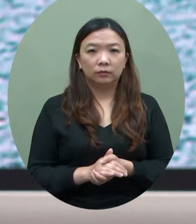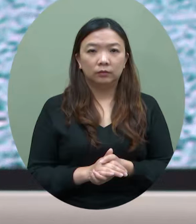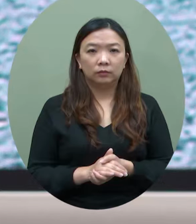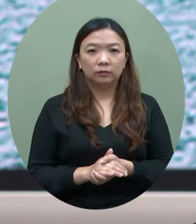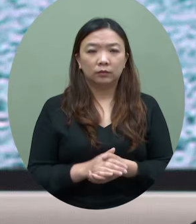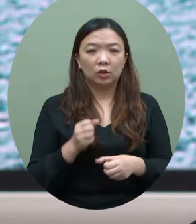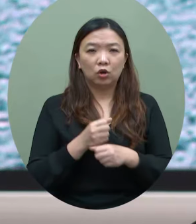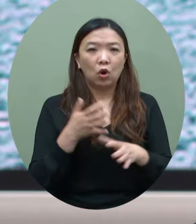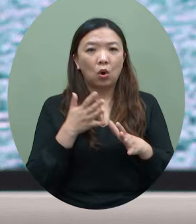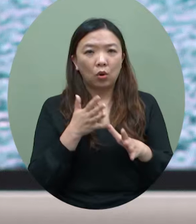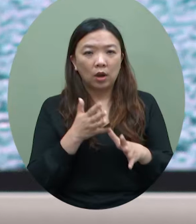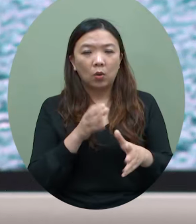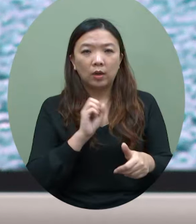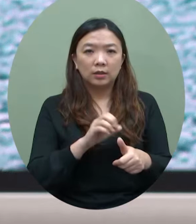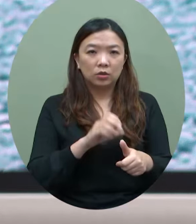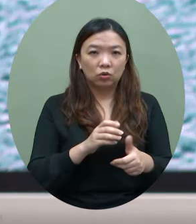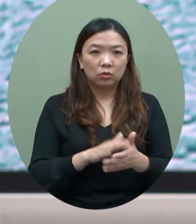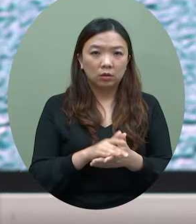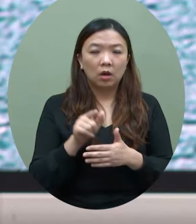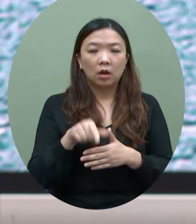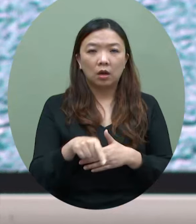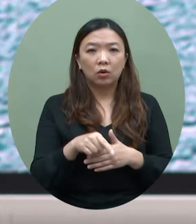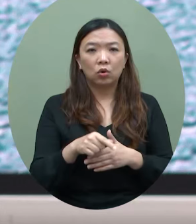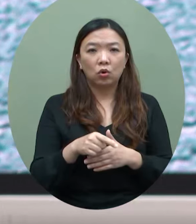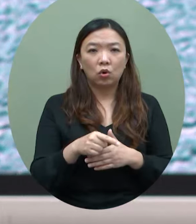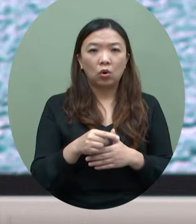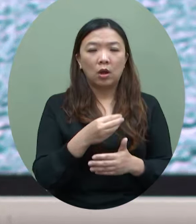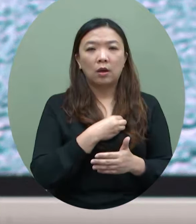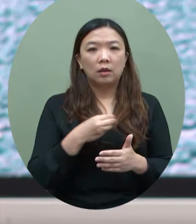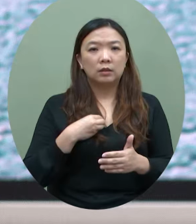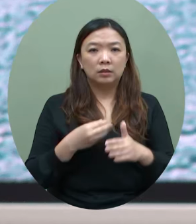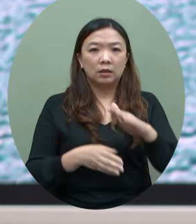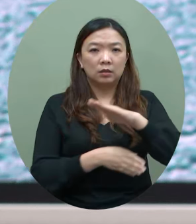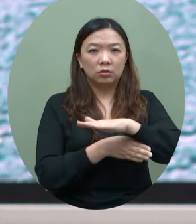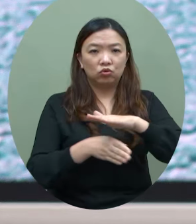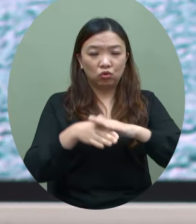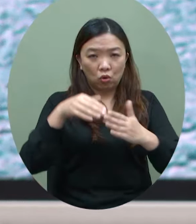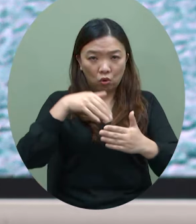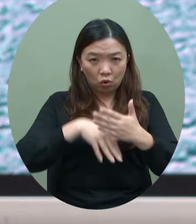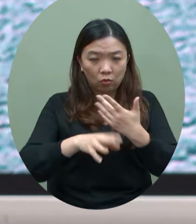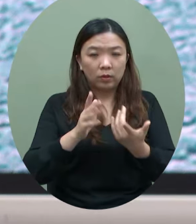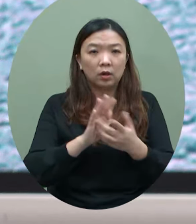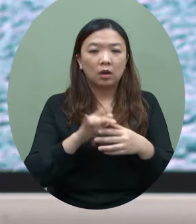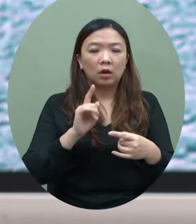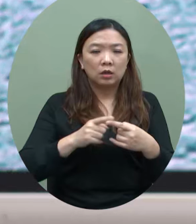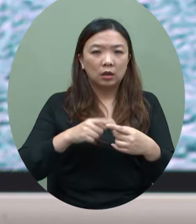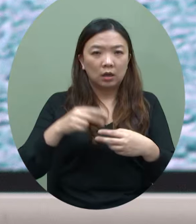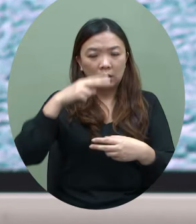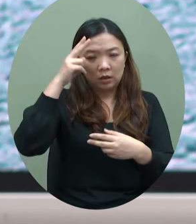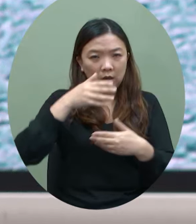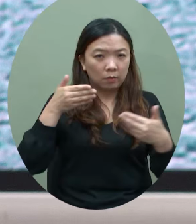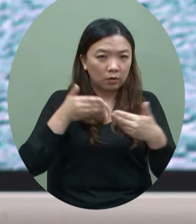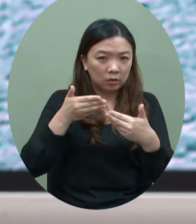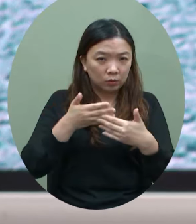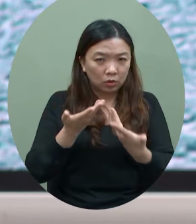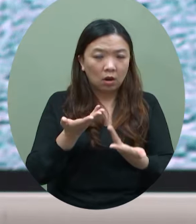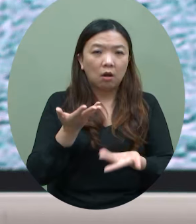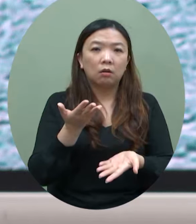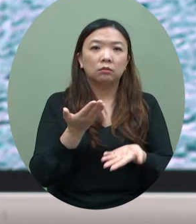旅遊諮詢嗰啲嚇，即係佢喺個診所入邊，咁所以如果係有啲咁嘅接觸者各樣嗰啲，我哋都會送去檢疫中心